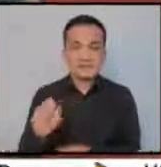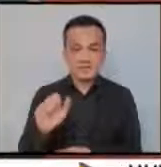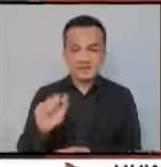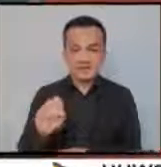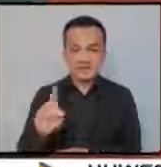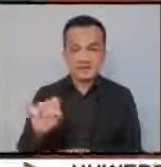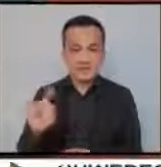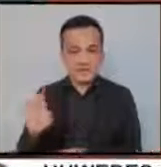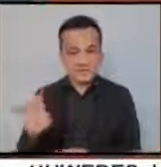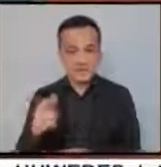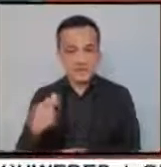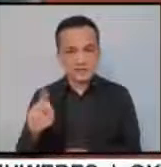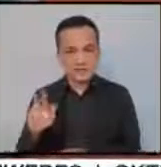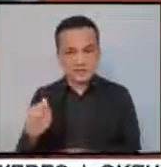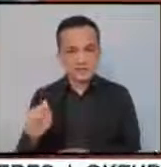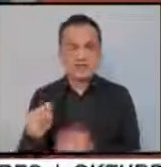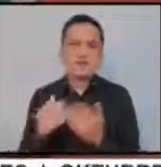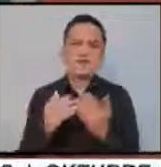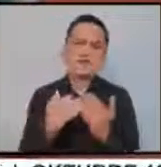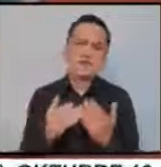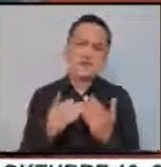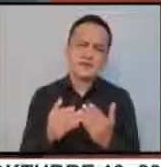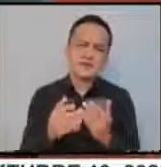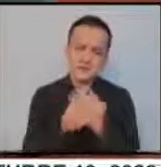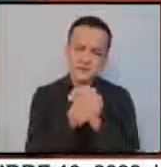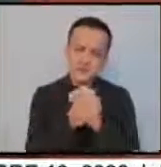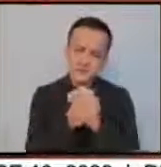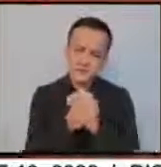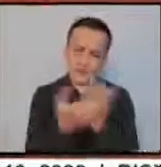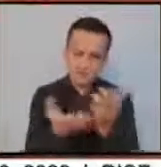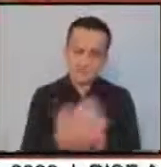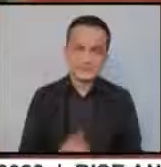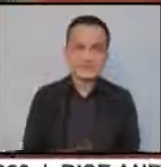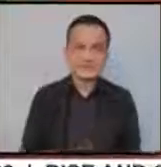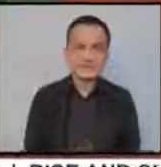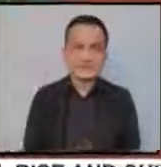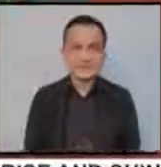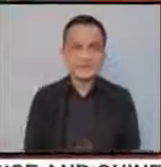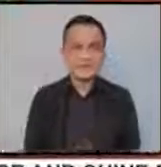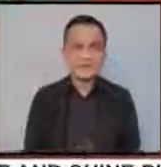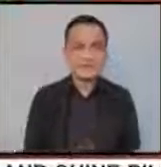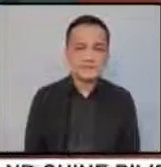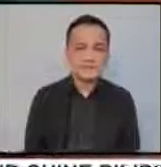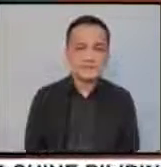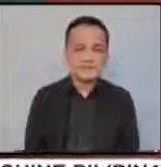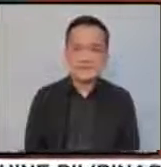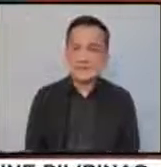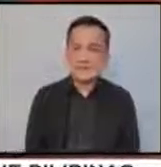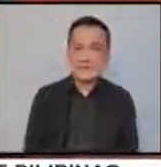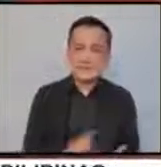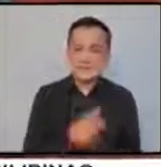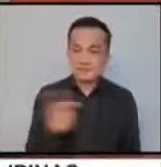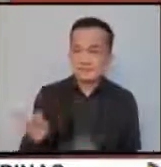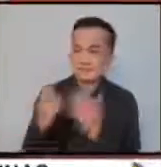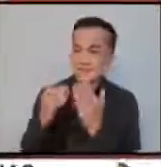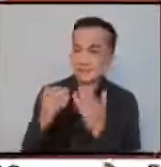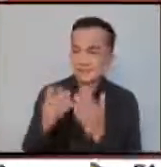salamat po sa inyo at mabuhay po kayo. Thank you. Thank you very much po sa lahat at magandang umaga po.